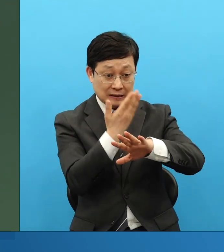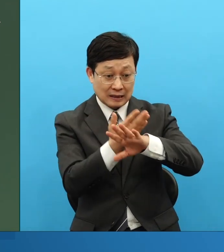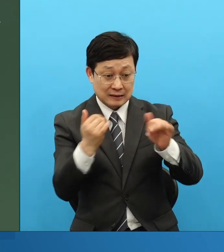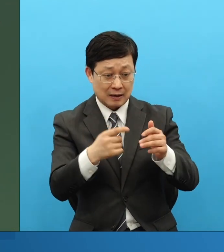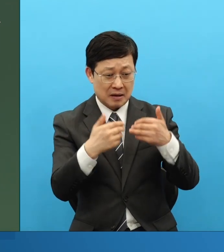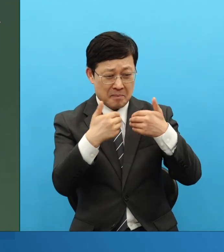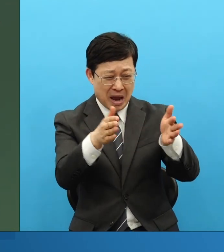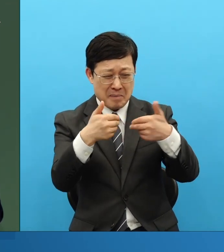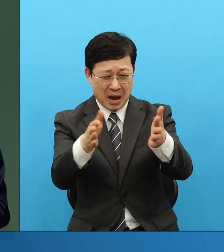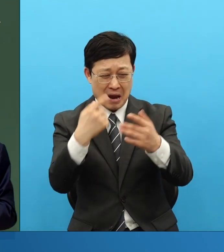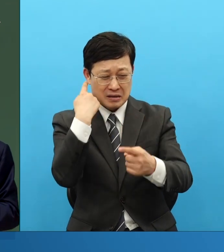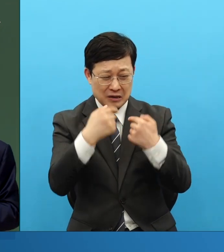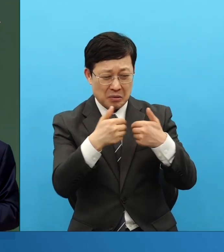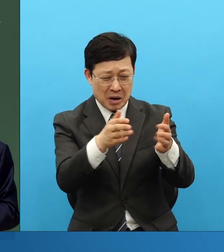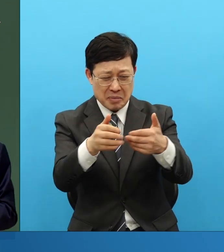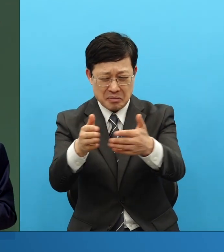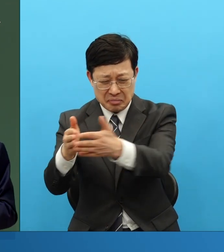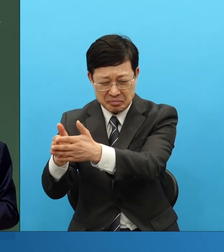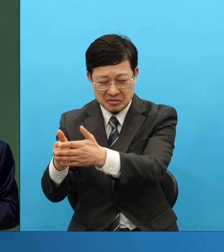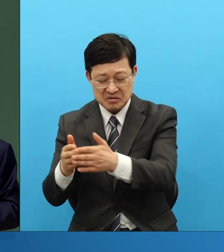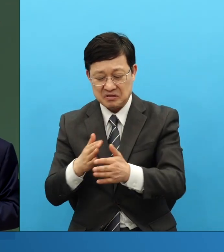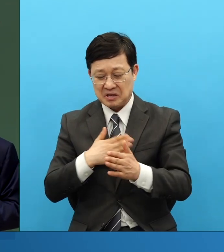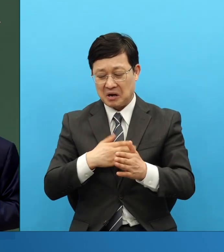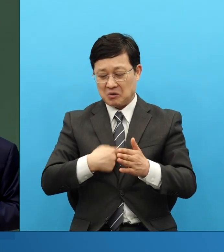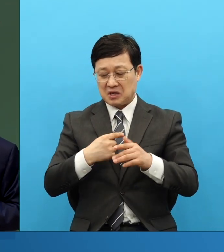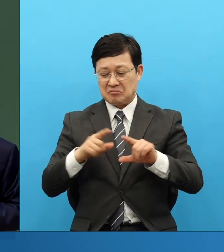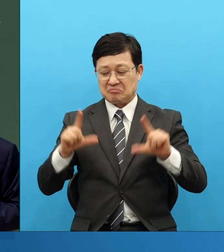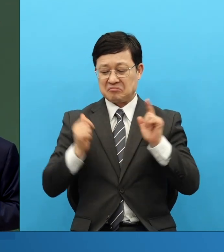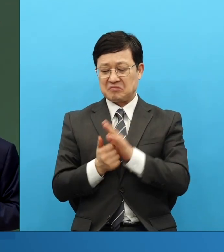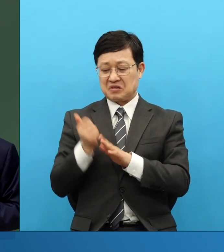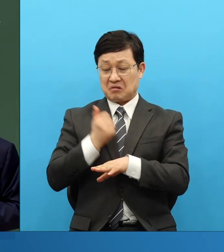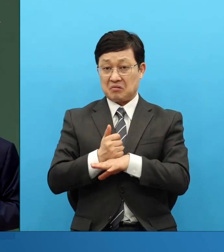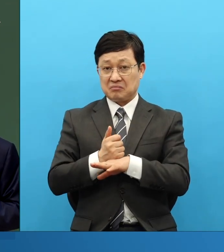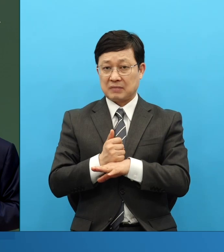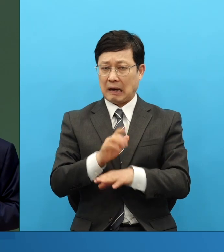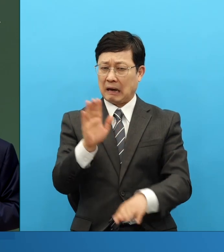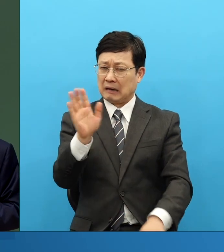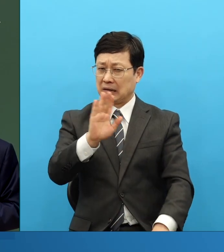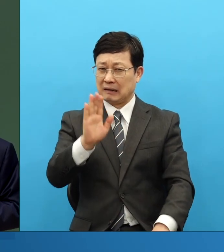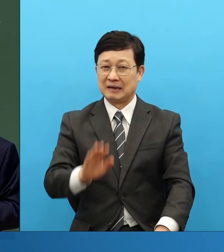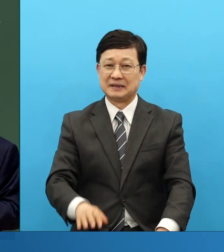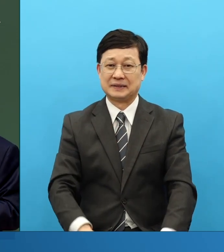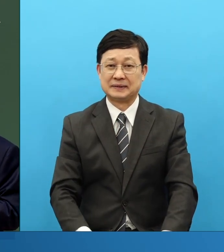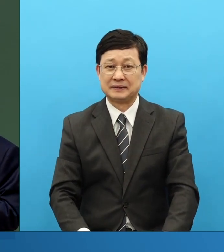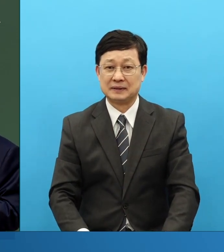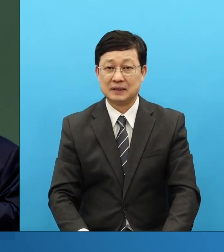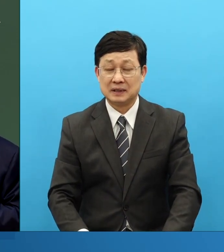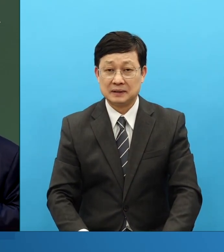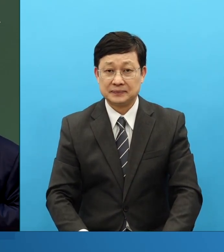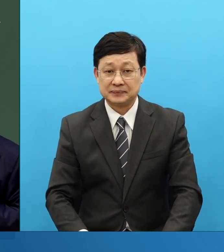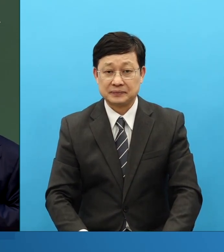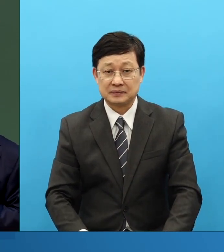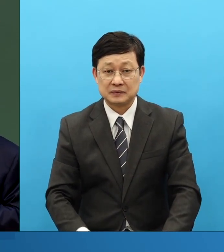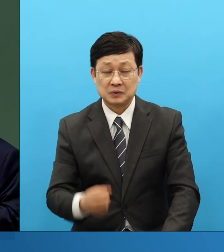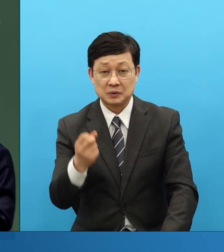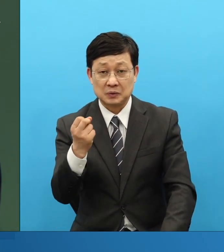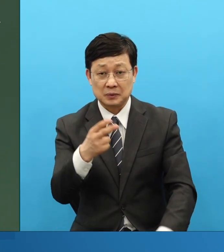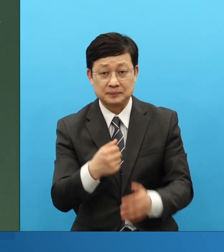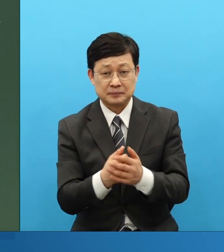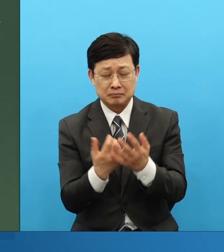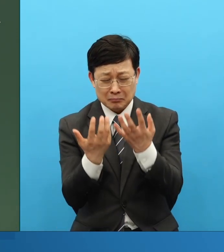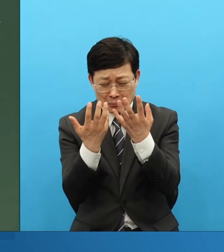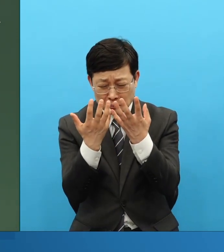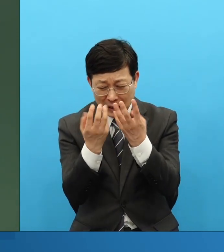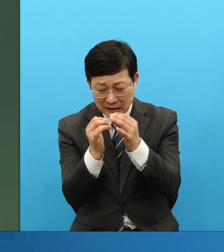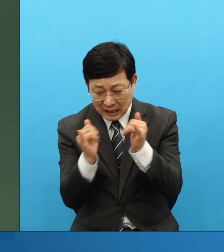those who harm others, no matter what the situation may be, they will never be able to succeed. 또 많은 사람들은 어려움 오면 피합니다. And for many people,